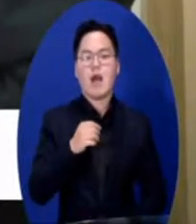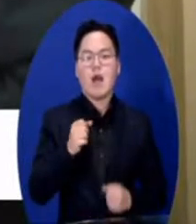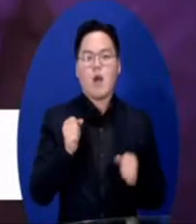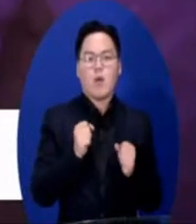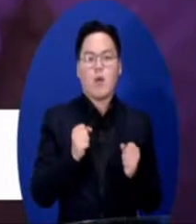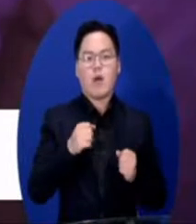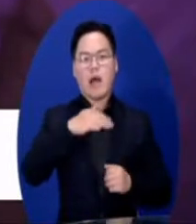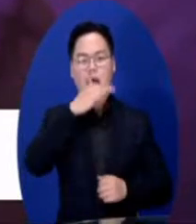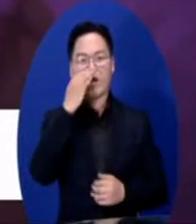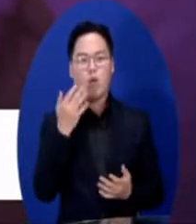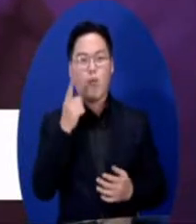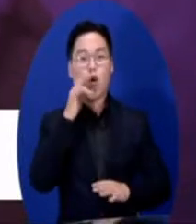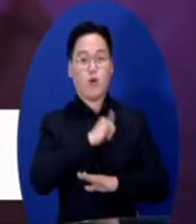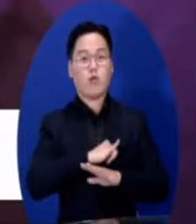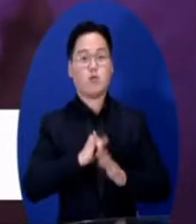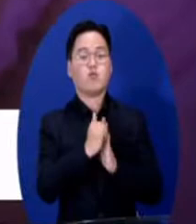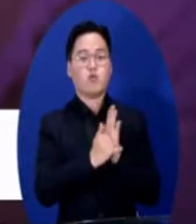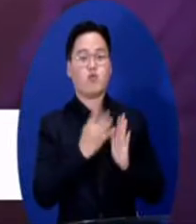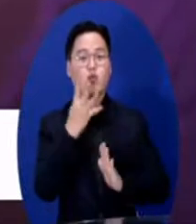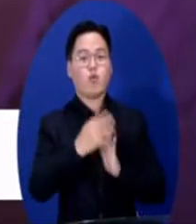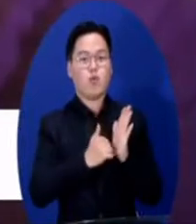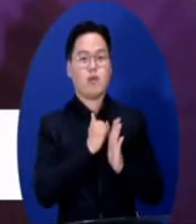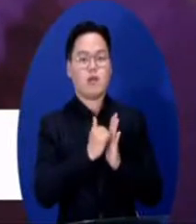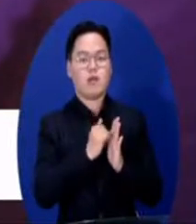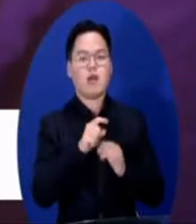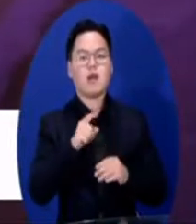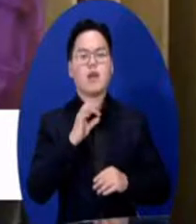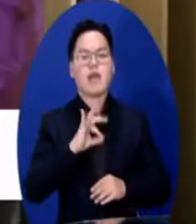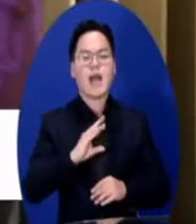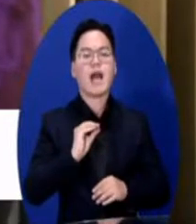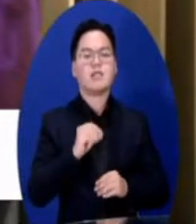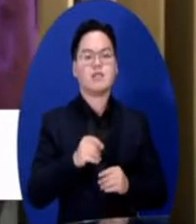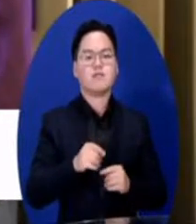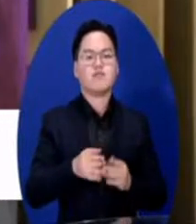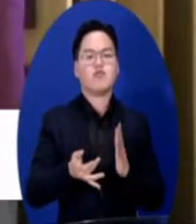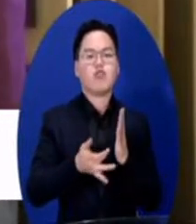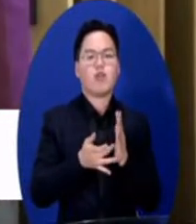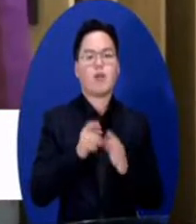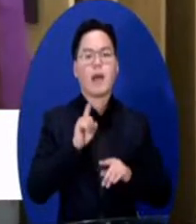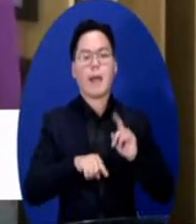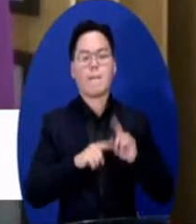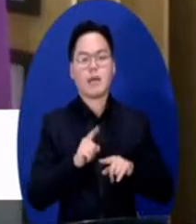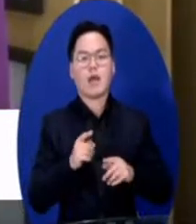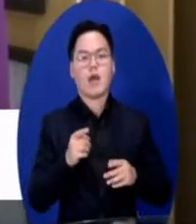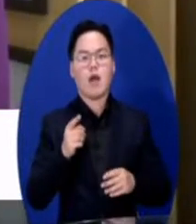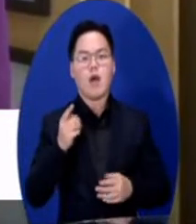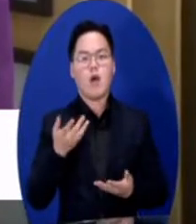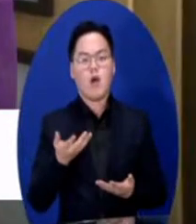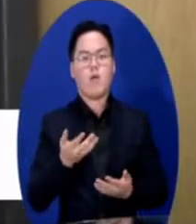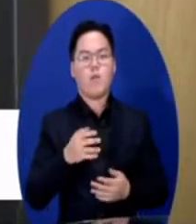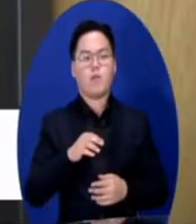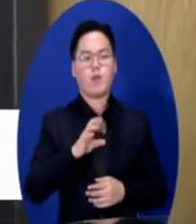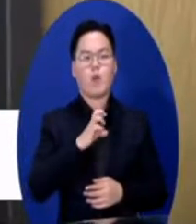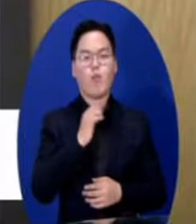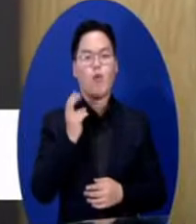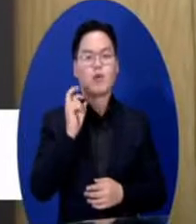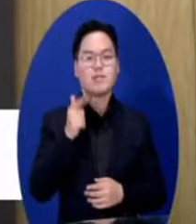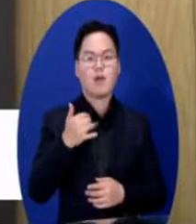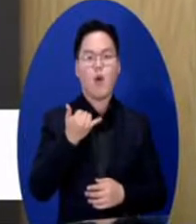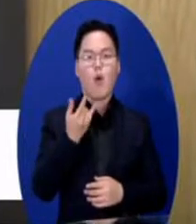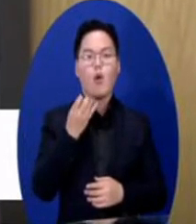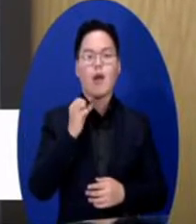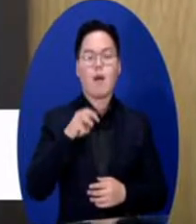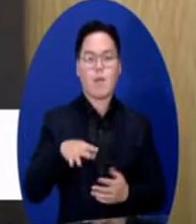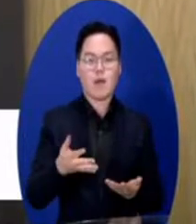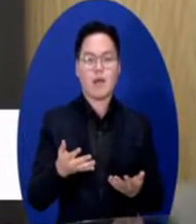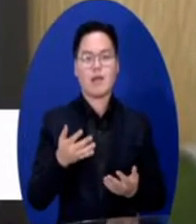уур амьсгалтай харилцан адилгүй газар зүйн нөхцөл тохирсон, нөхөн сэргийг технологиг бэлчээр сэргийгэд нэвтрүүлж нутагшуулах, олон наст, үед буурцаг